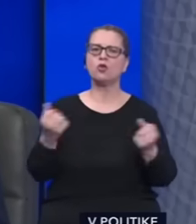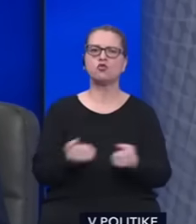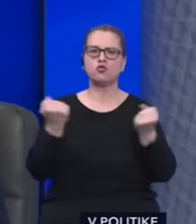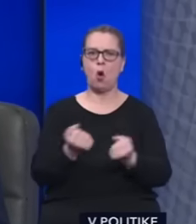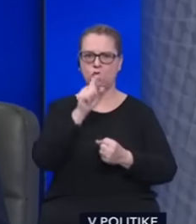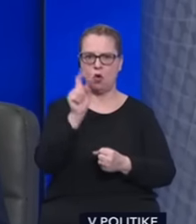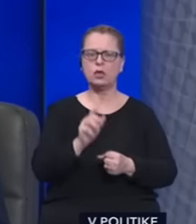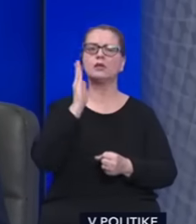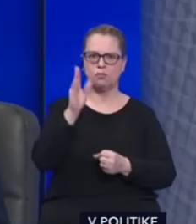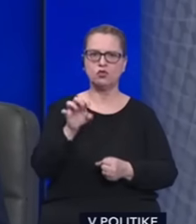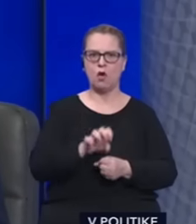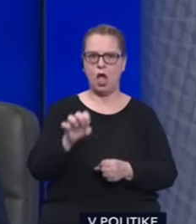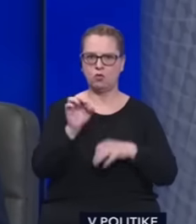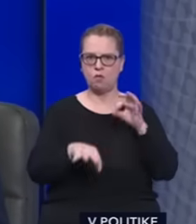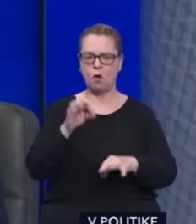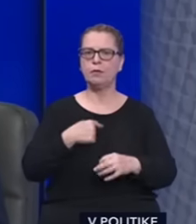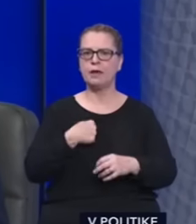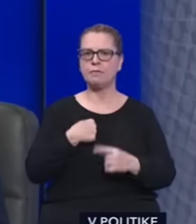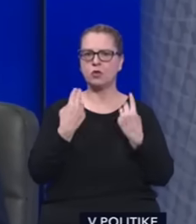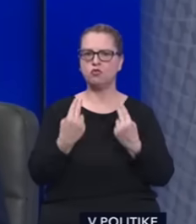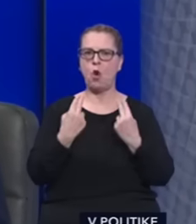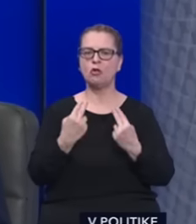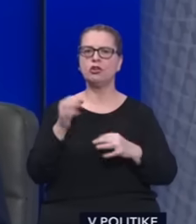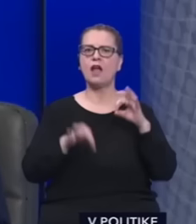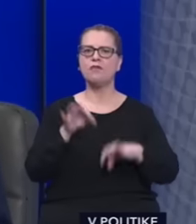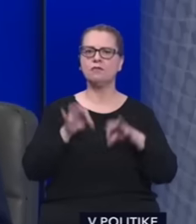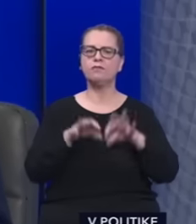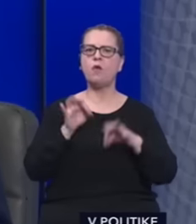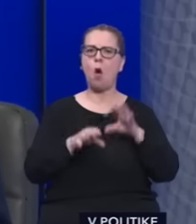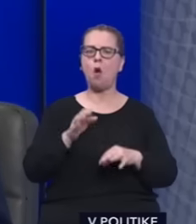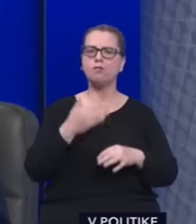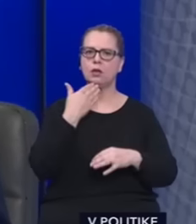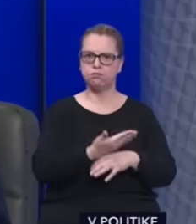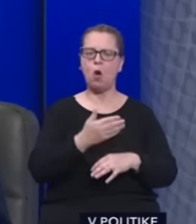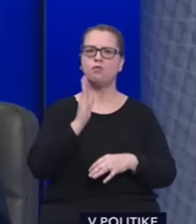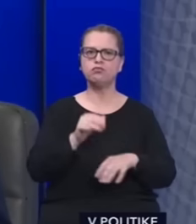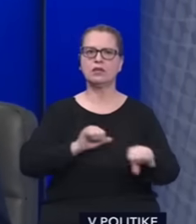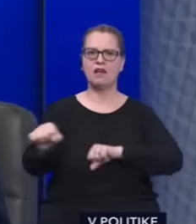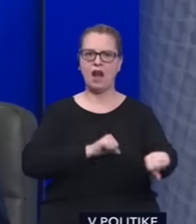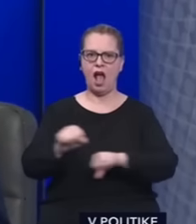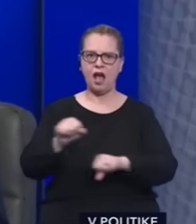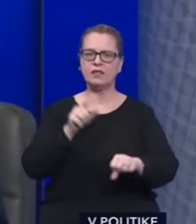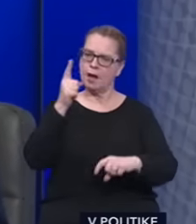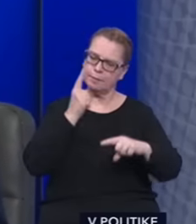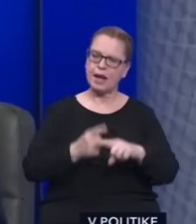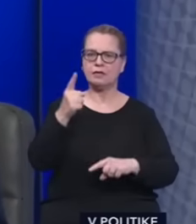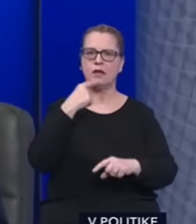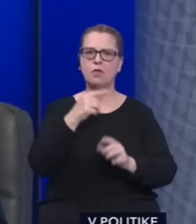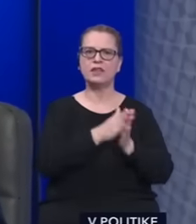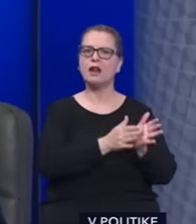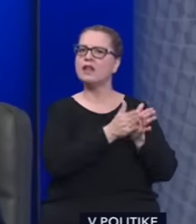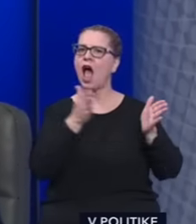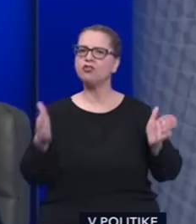eurovoľby, ale pre mňa je dôležité, aby vznikla vláda 1. októbra, ktorá tie problémy, ktoré ste naozaj presne a adresne